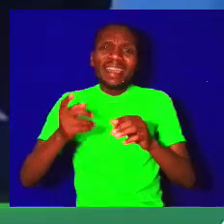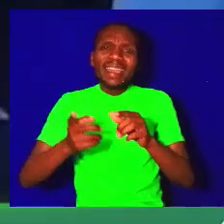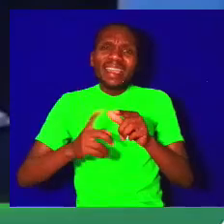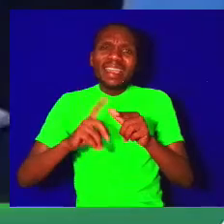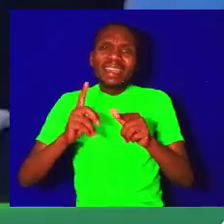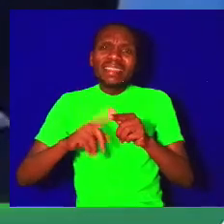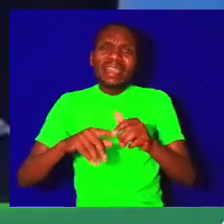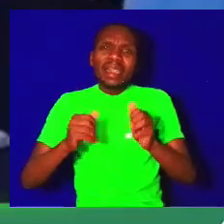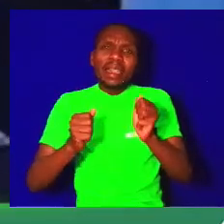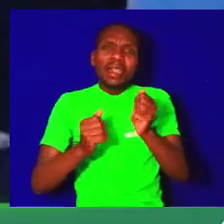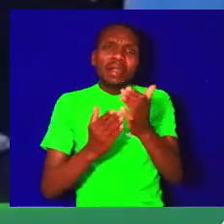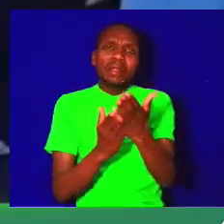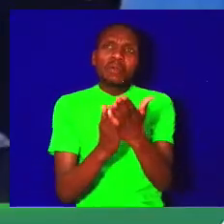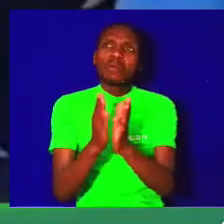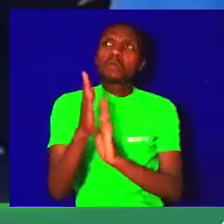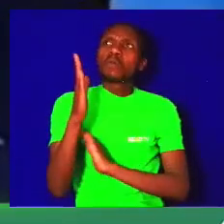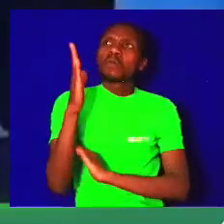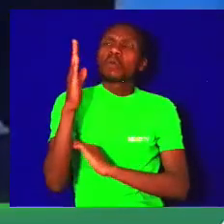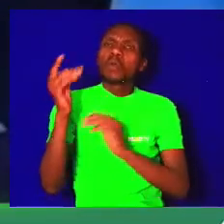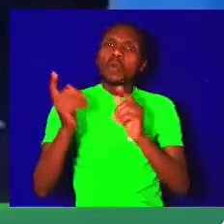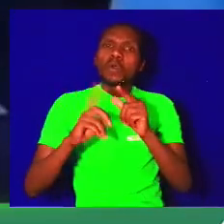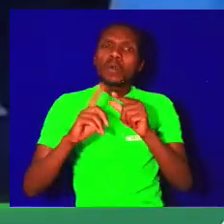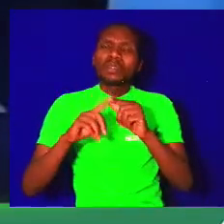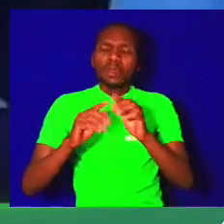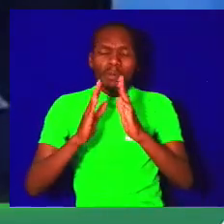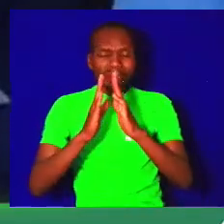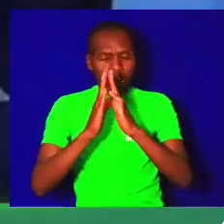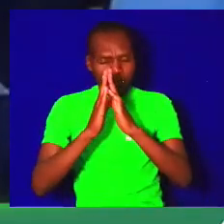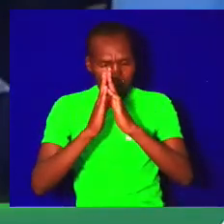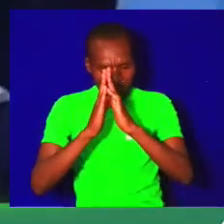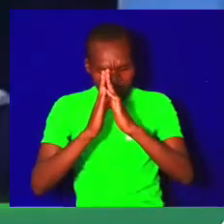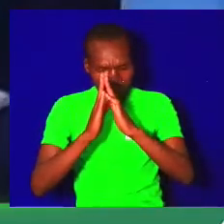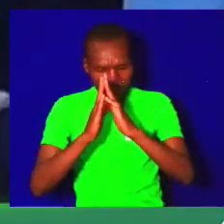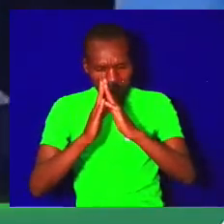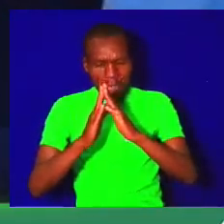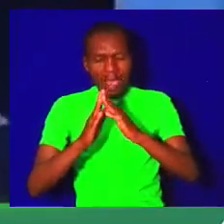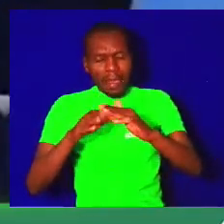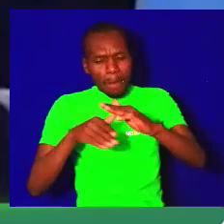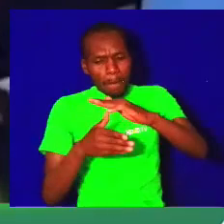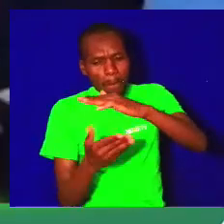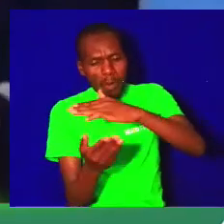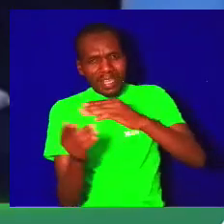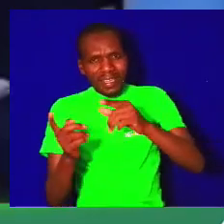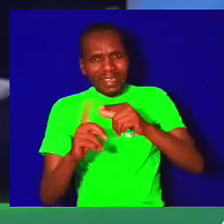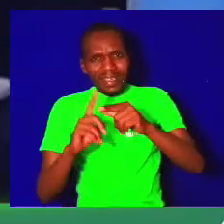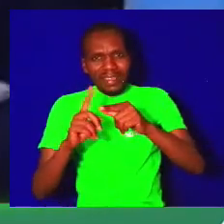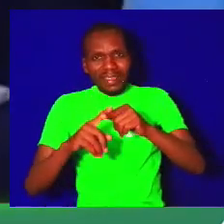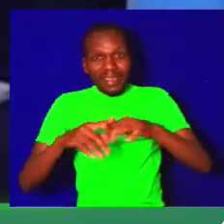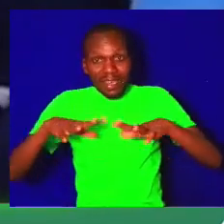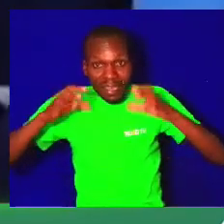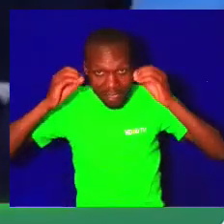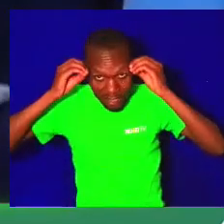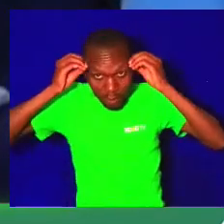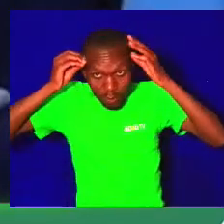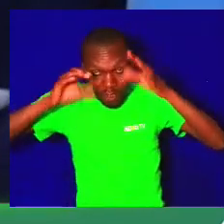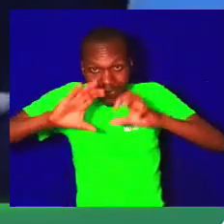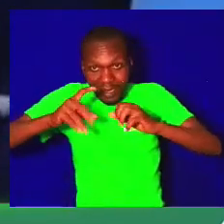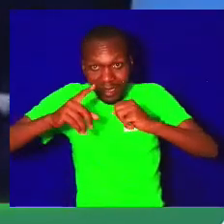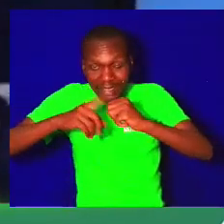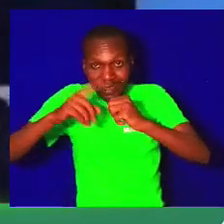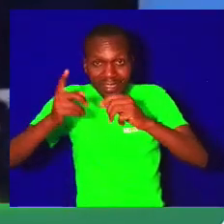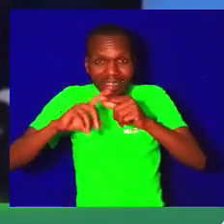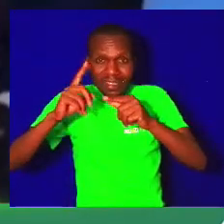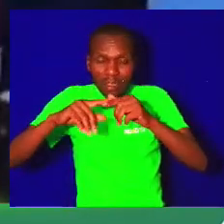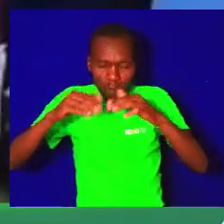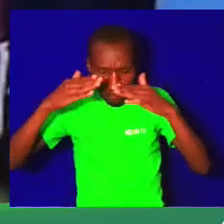cho manela kiagara kumo sabande na mbuli kera mambia abana baito kwa narwa ikirikire 86 mtu amenye tu kuzina